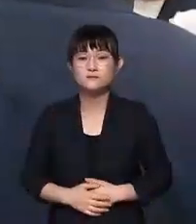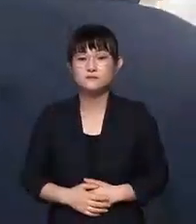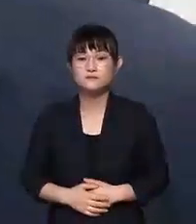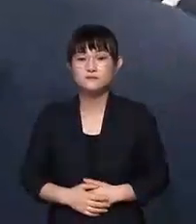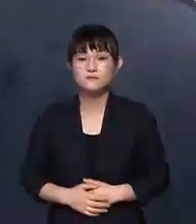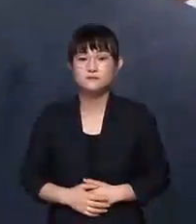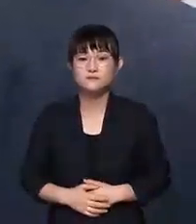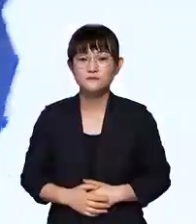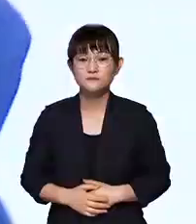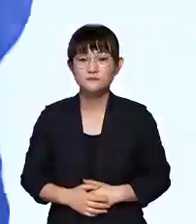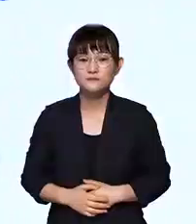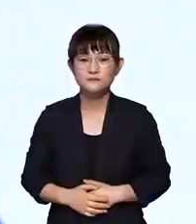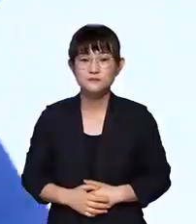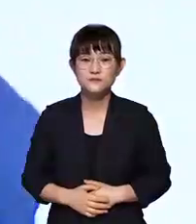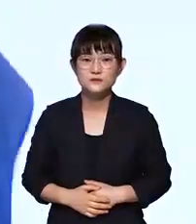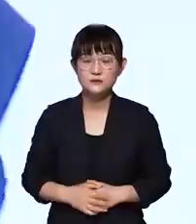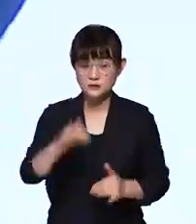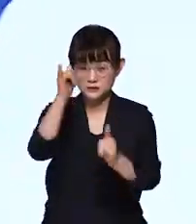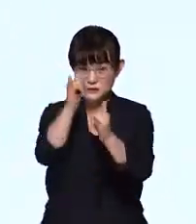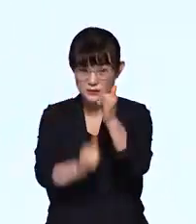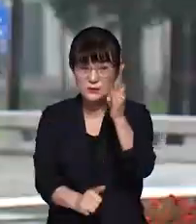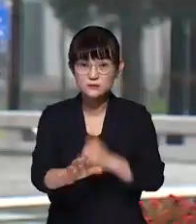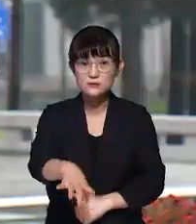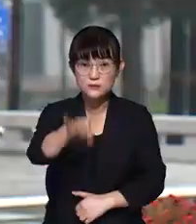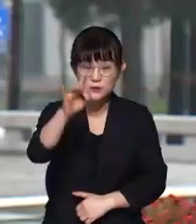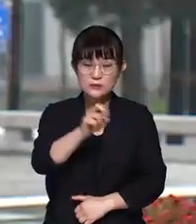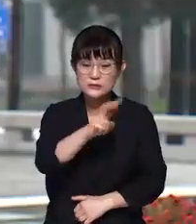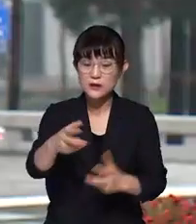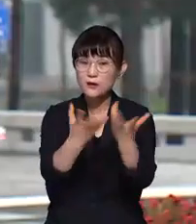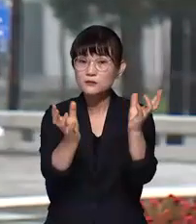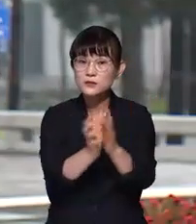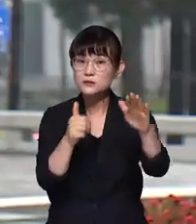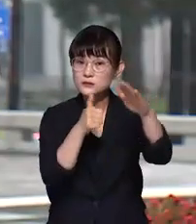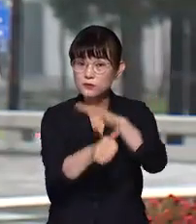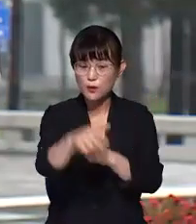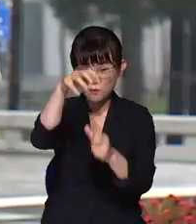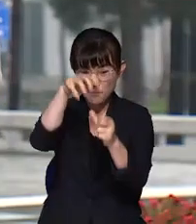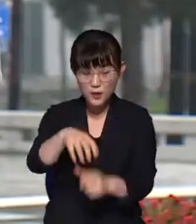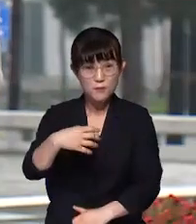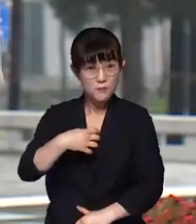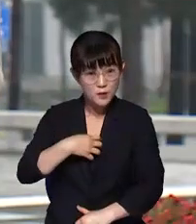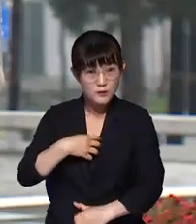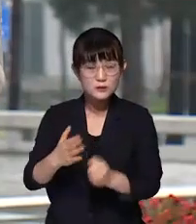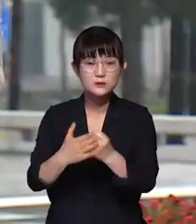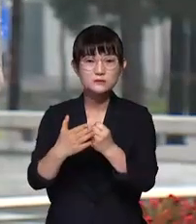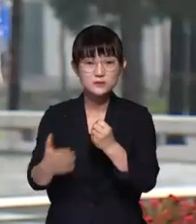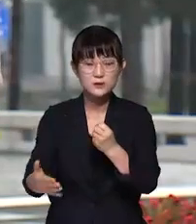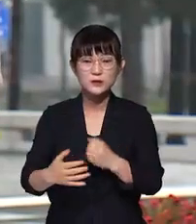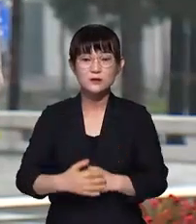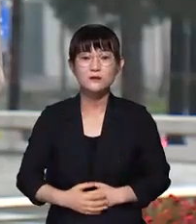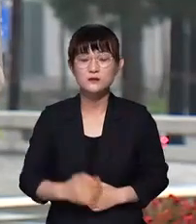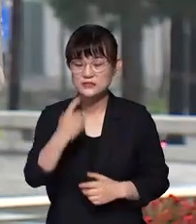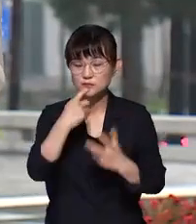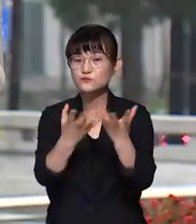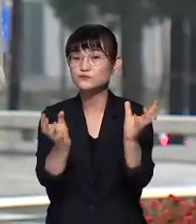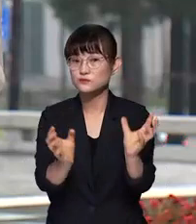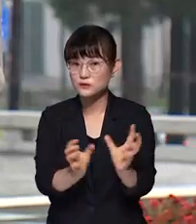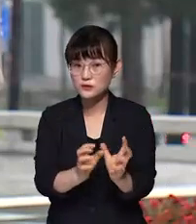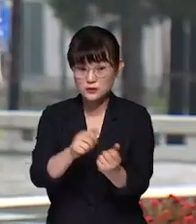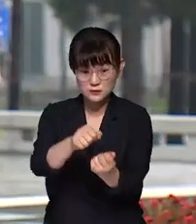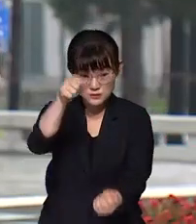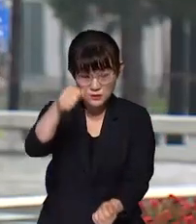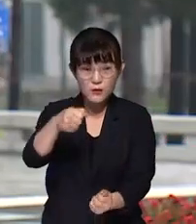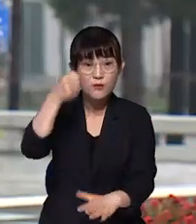큽니다. 헌정사상 최초로 제1야당 대표가 구속기로에 놓이며 위기에 처한 민주당.